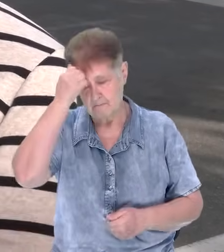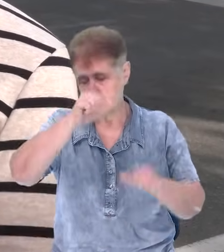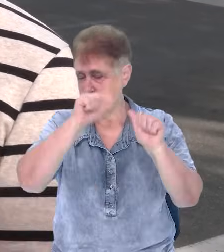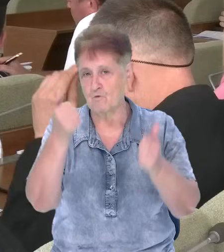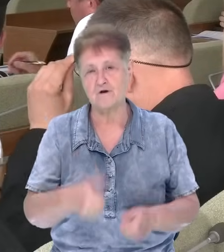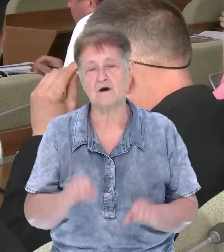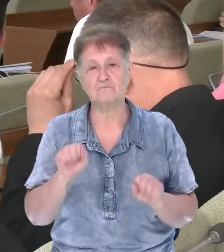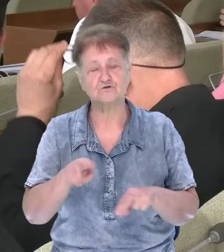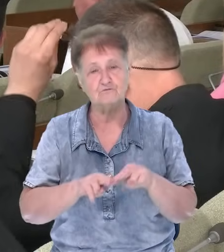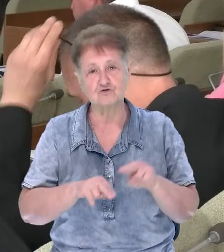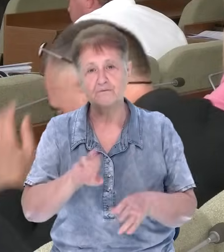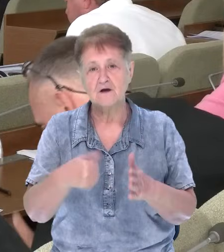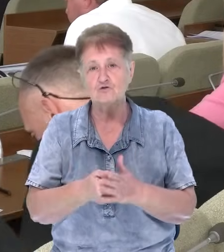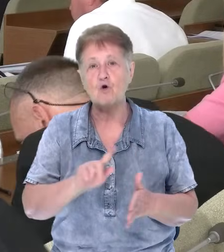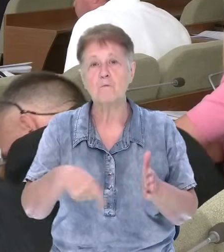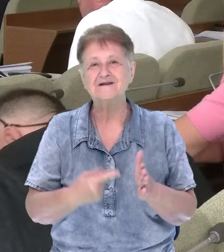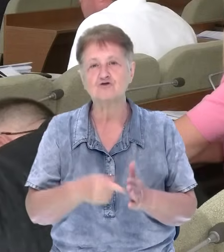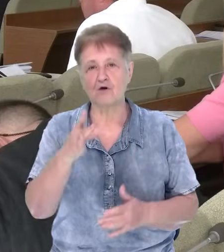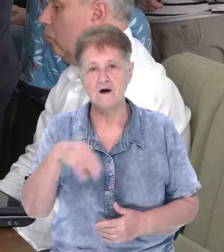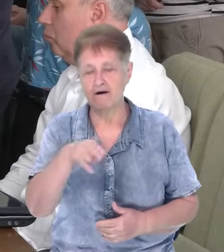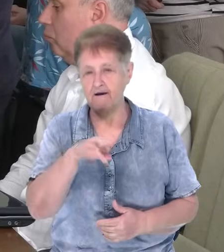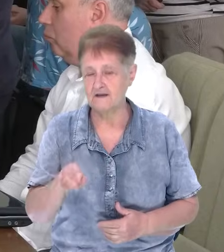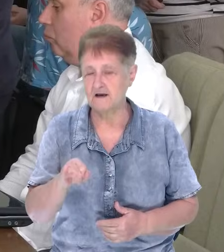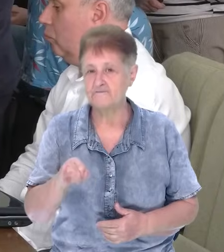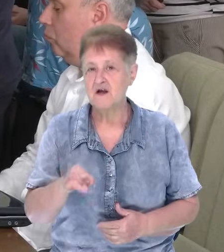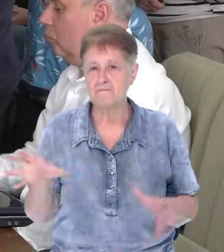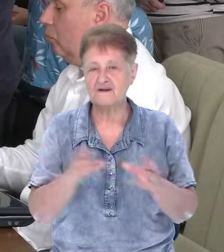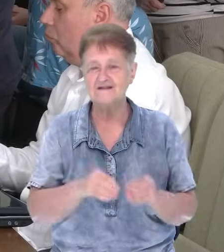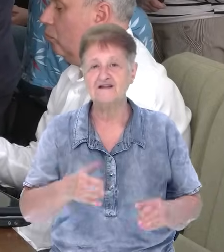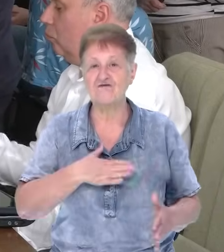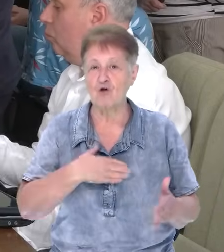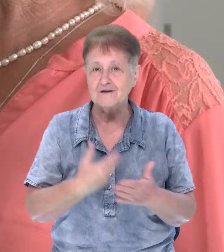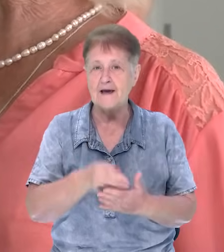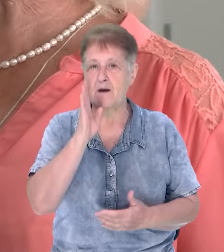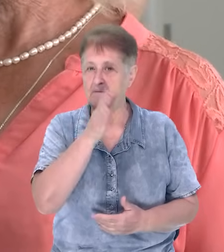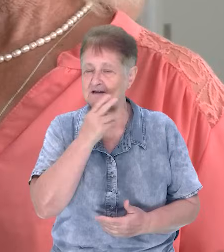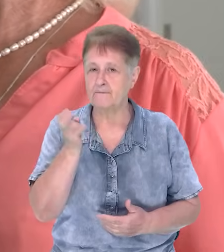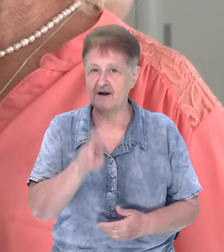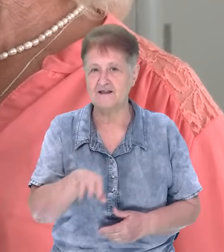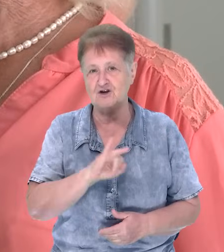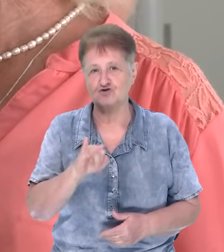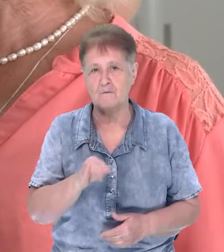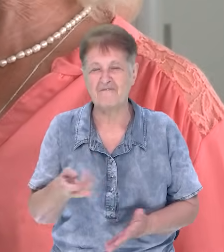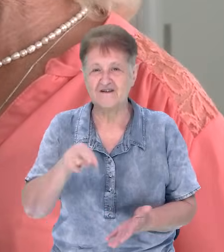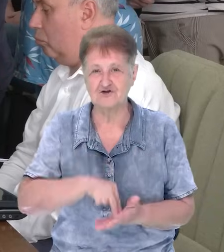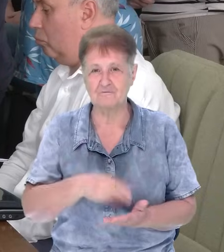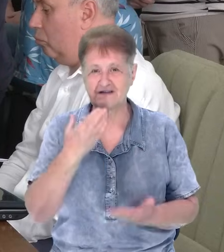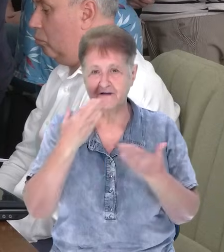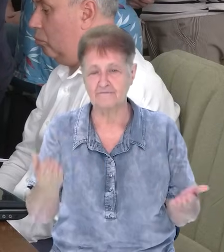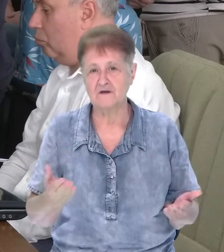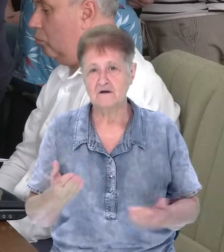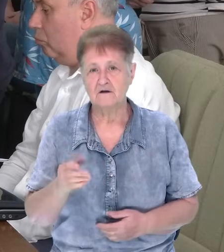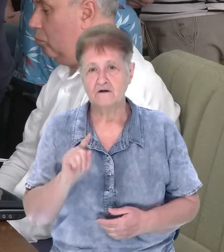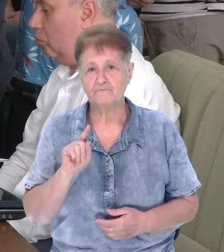меморіал всім. До міськради матері загиблих бійців разом з волонтерами прийшли, щоб виступити із зверненням. Що ми